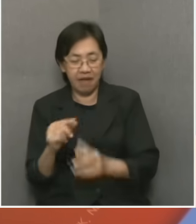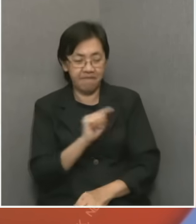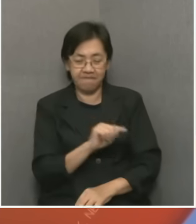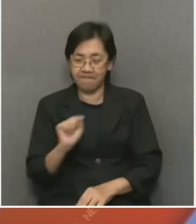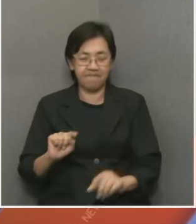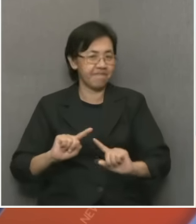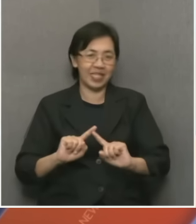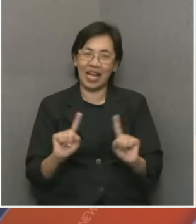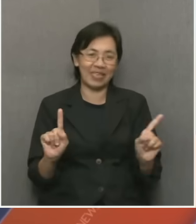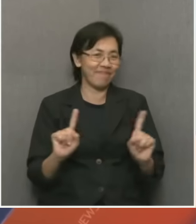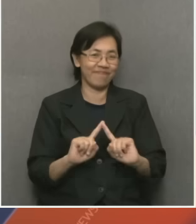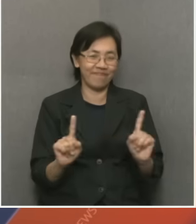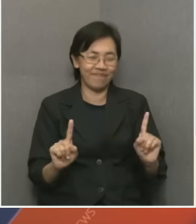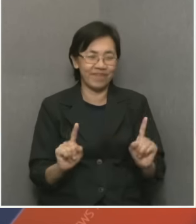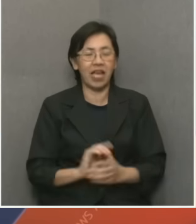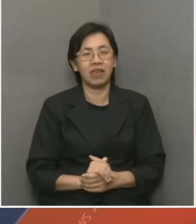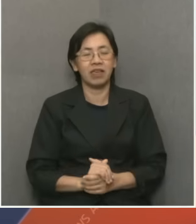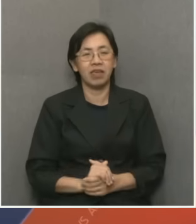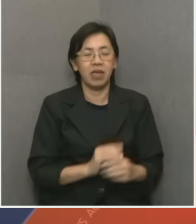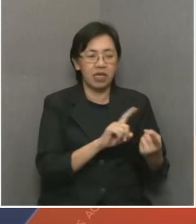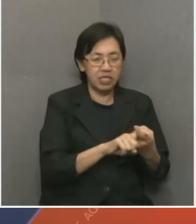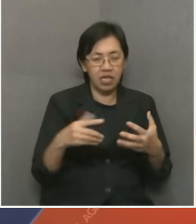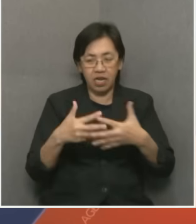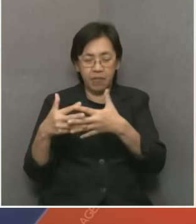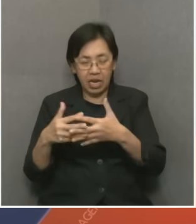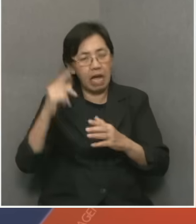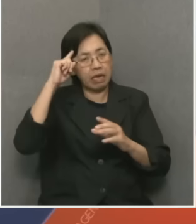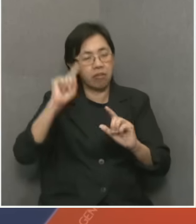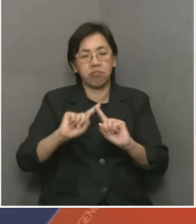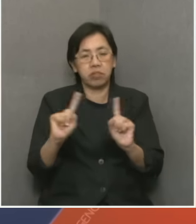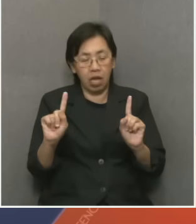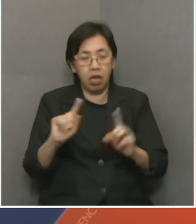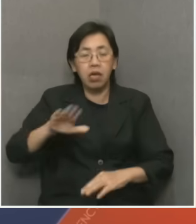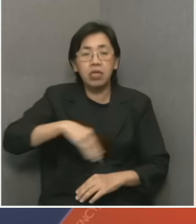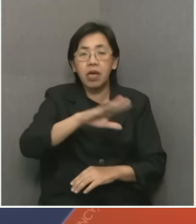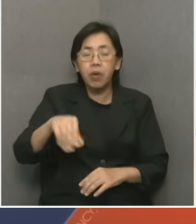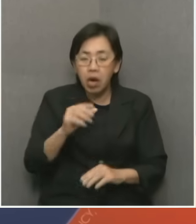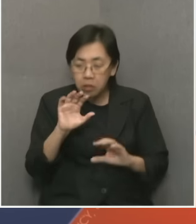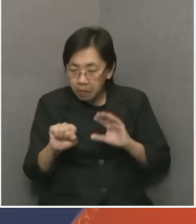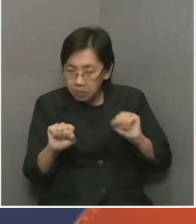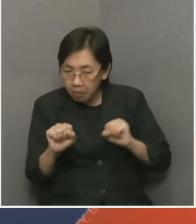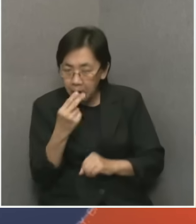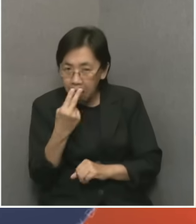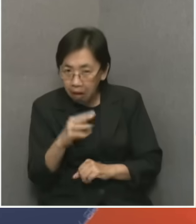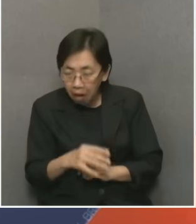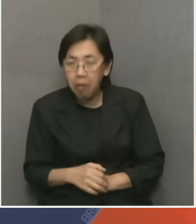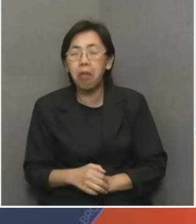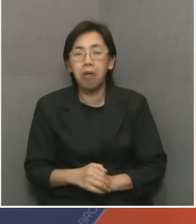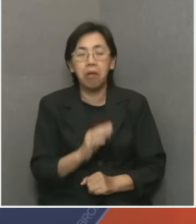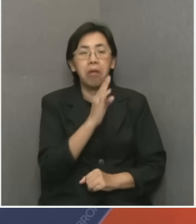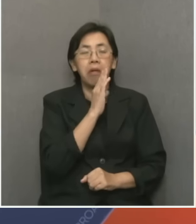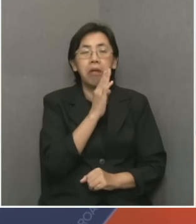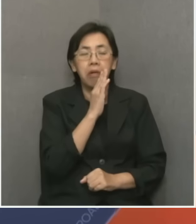กันไปเลยนะครับค่อนข้างที่จะต่างกันชัดเจนนะถ้าท่านผู้ชมเนี่ยสังเกตนะครับกรณีของ